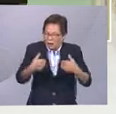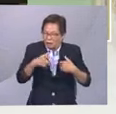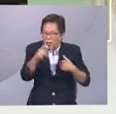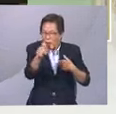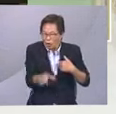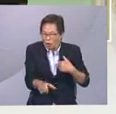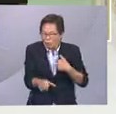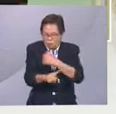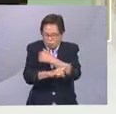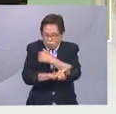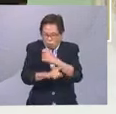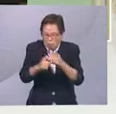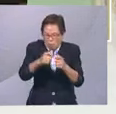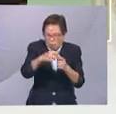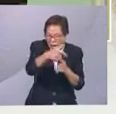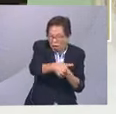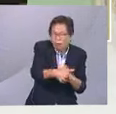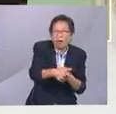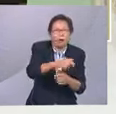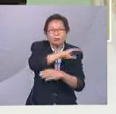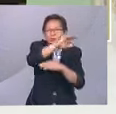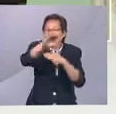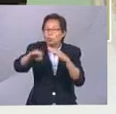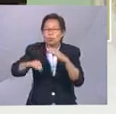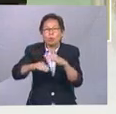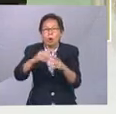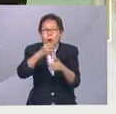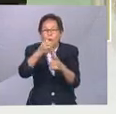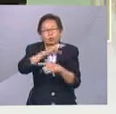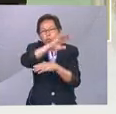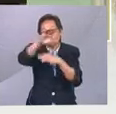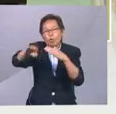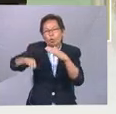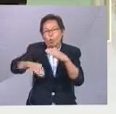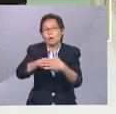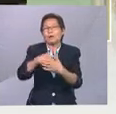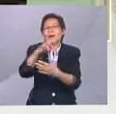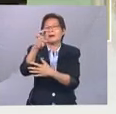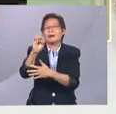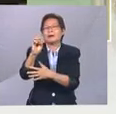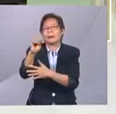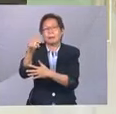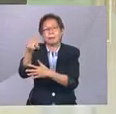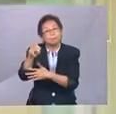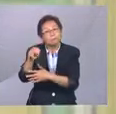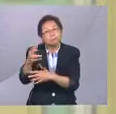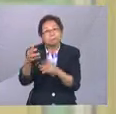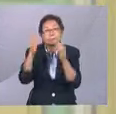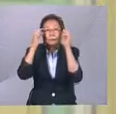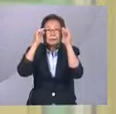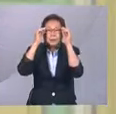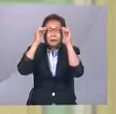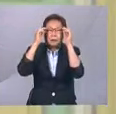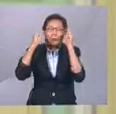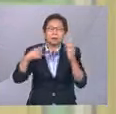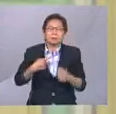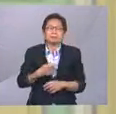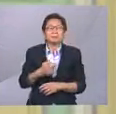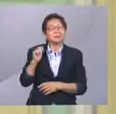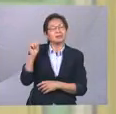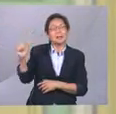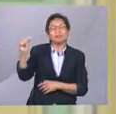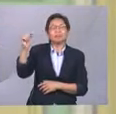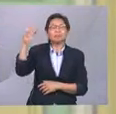terkena gompal ataupun semua kenari main eh kita memberikan Budi bicara